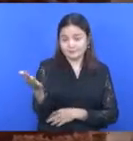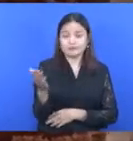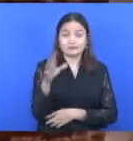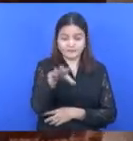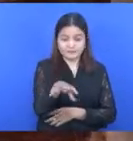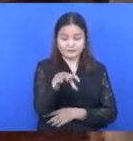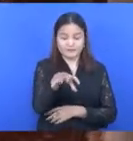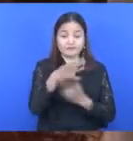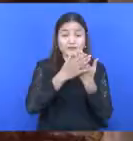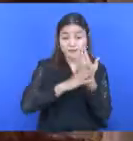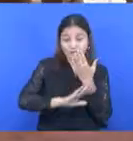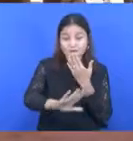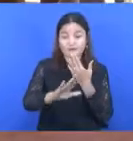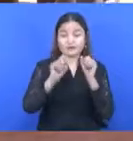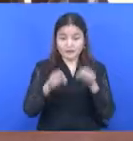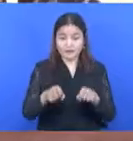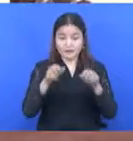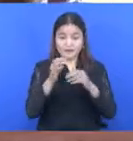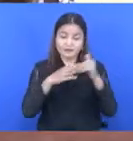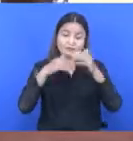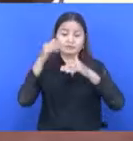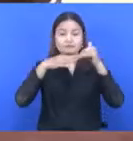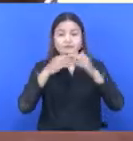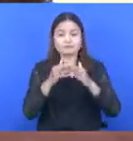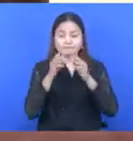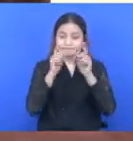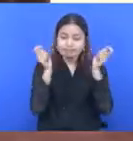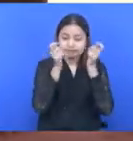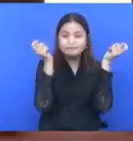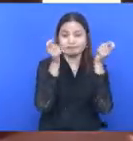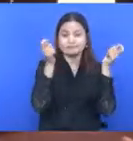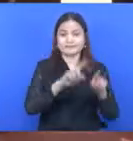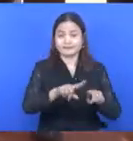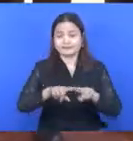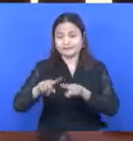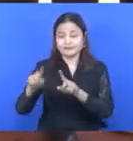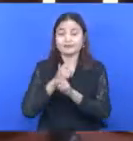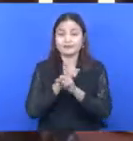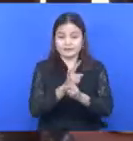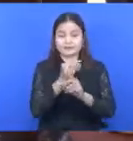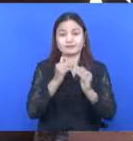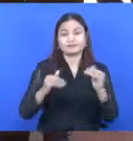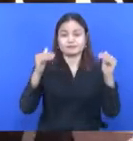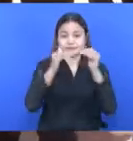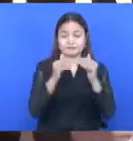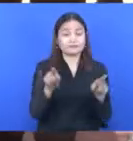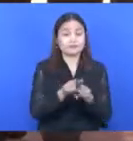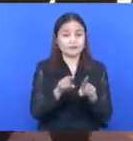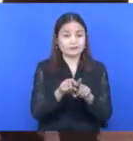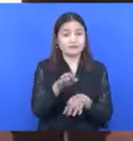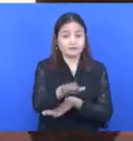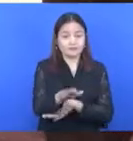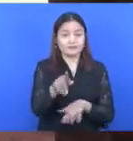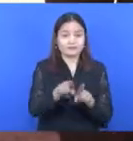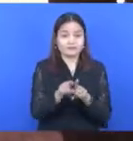ន្លែងសមរម្យដើម្បីធ្វើបុណ្យទានផ្សេងៗនៅក្នុងវត្តនេះតាមប្រពៃណីព្រះពុទ្ធសាសនាតមកនារីសាថ្ងៃដដែលនោះអាដាមអបានាយ